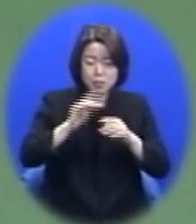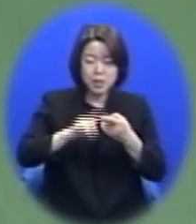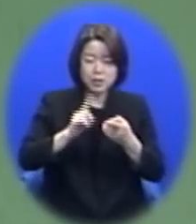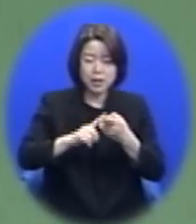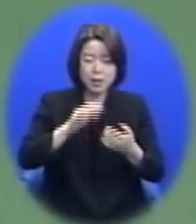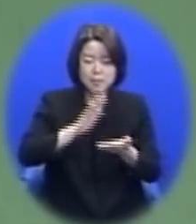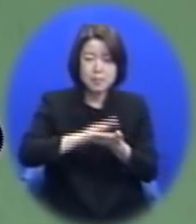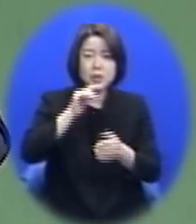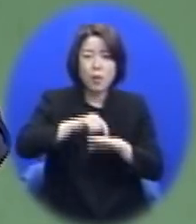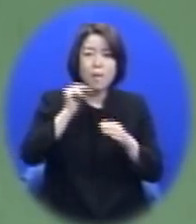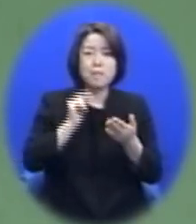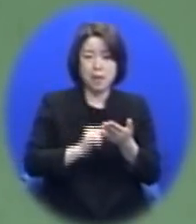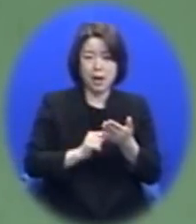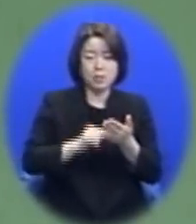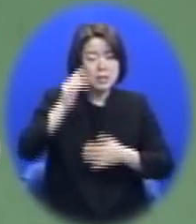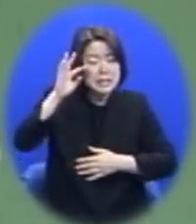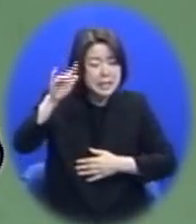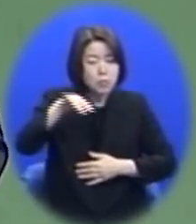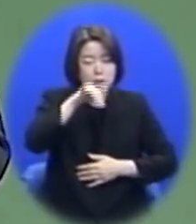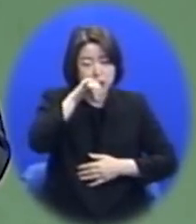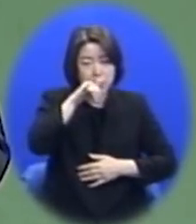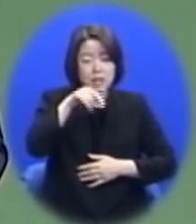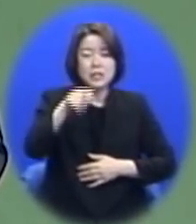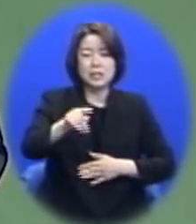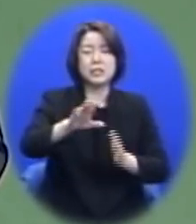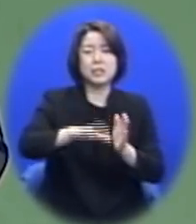사모함이 있다는 걸 그제서야 깨닫는 사람들이 많습니다.